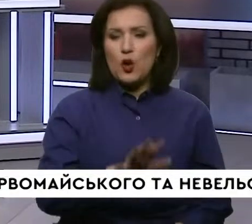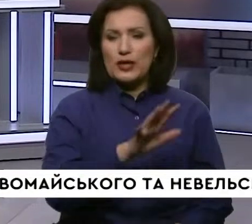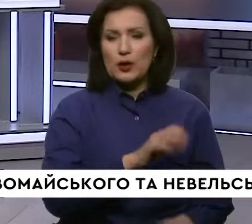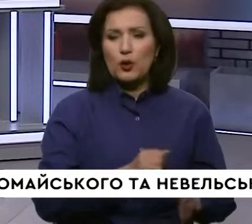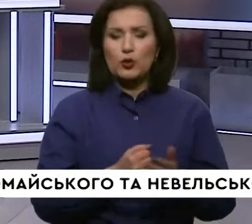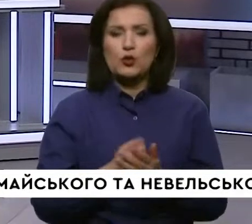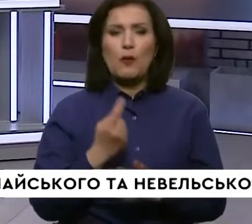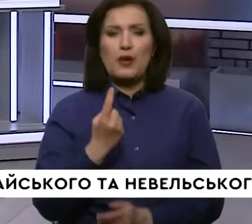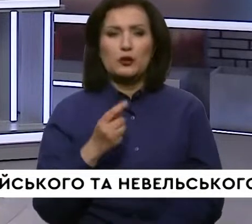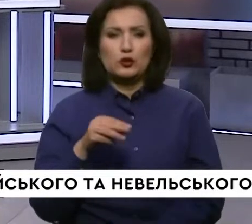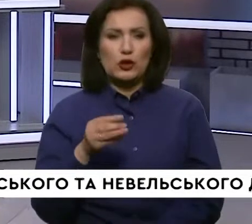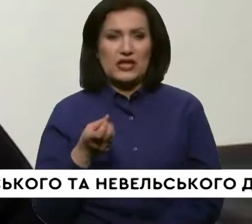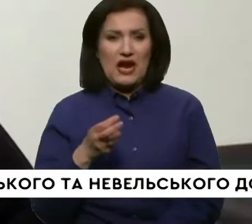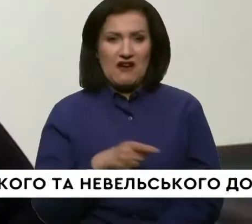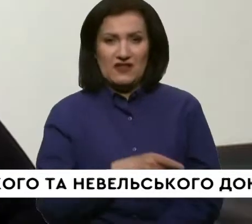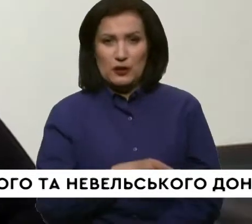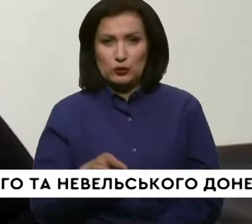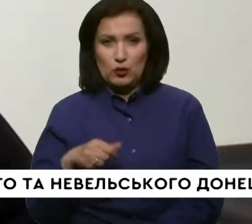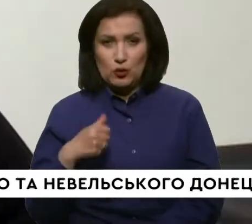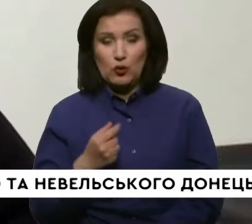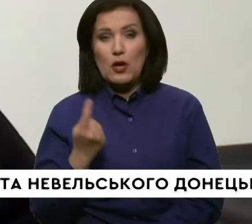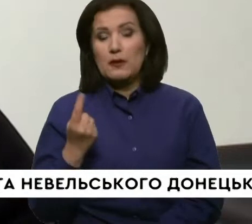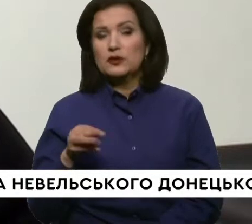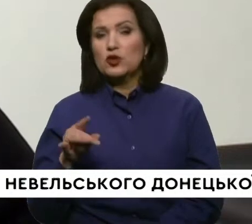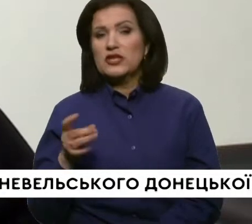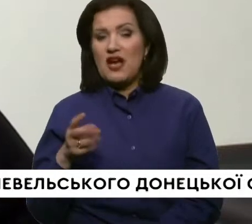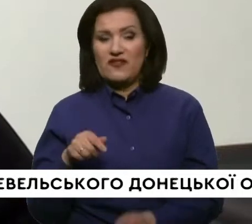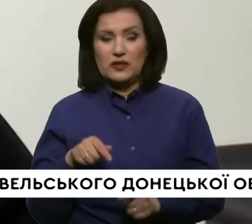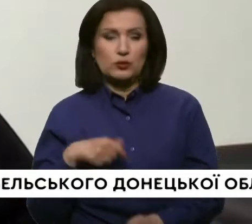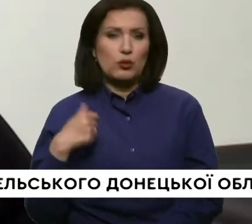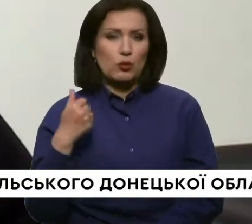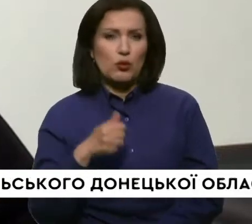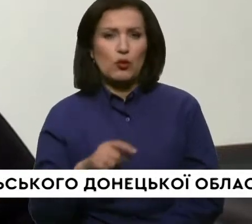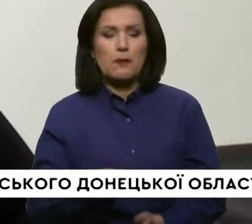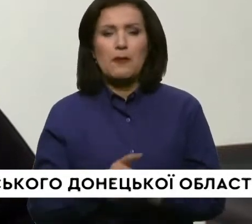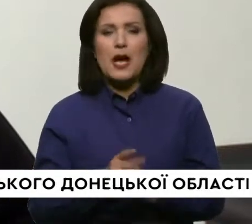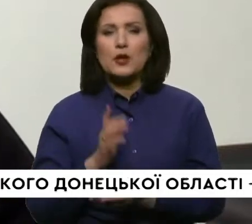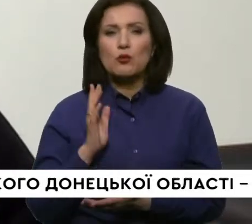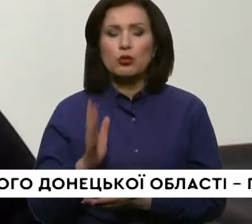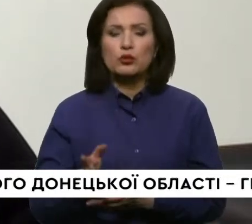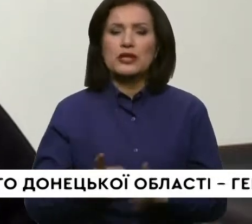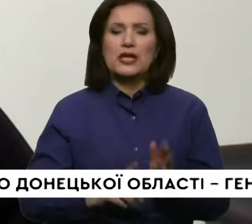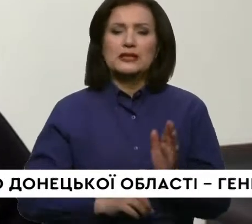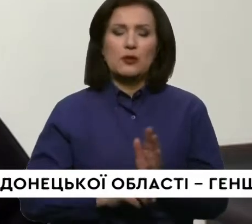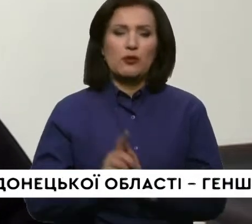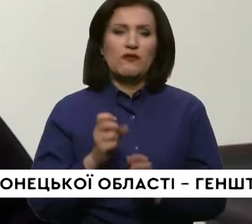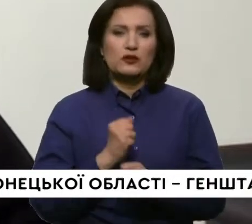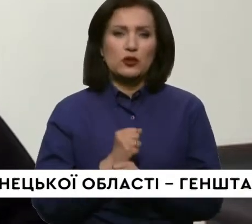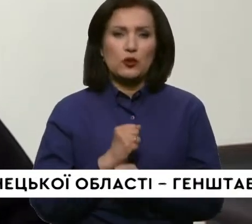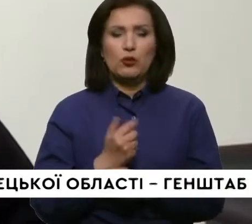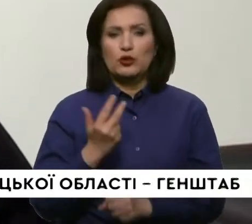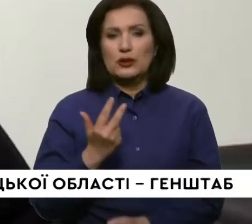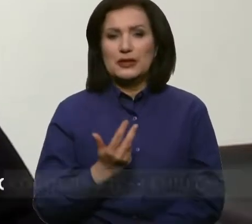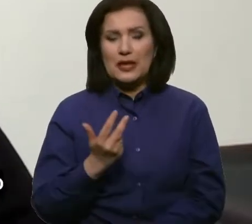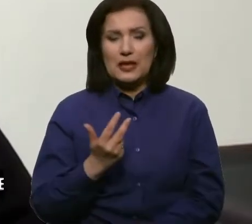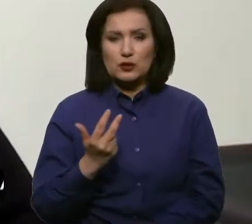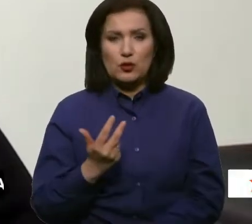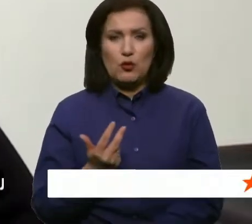1 травня поточного року. І також 1 травня поточного року має бути запроваджено роботу